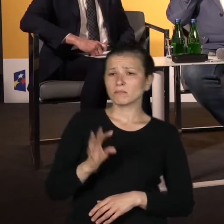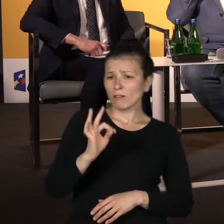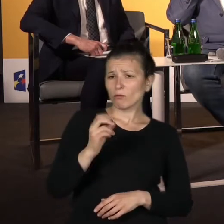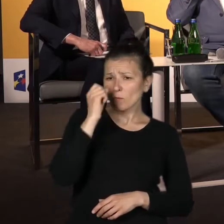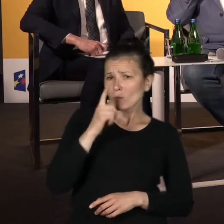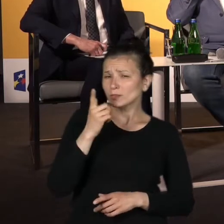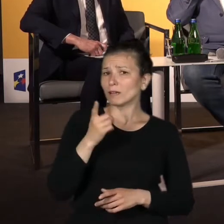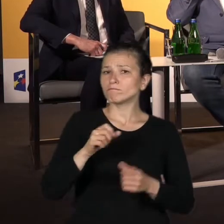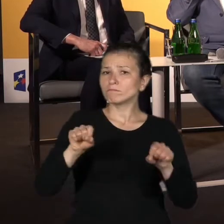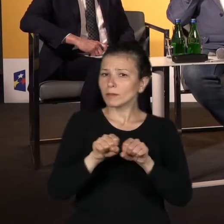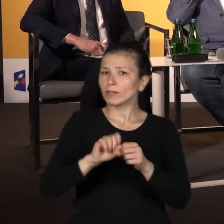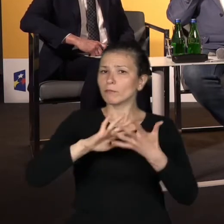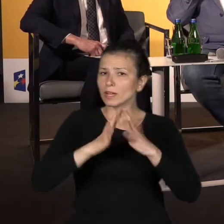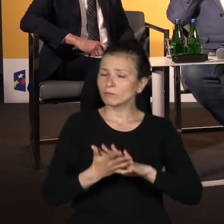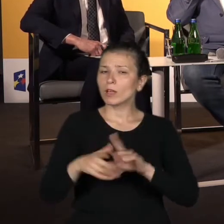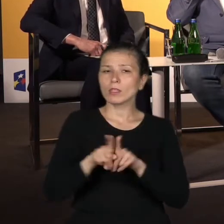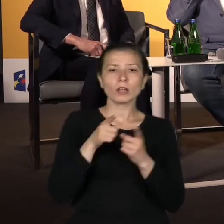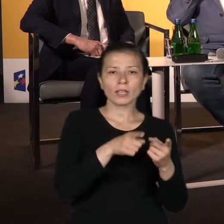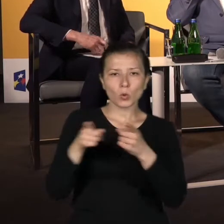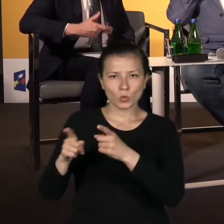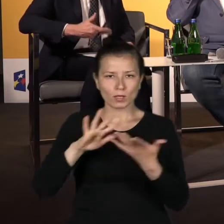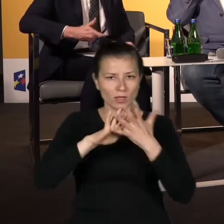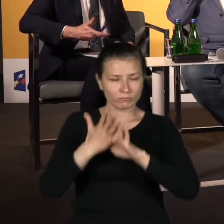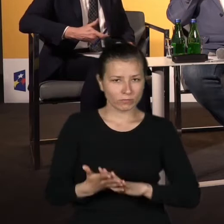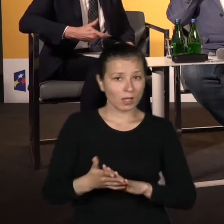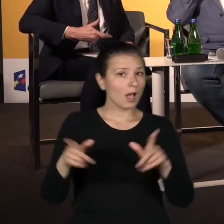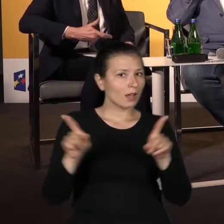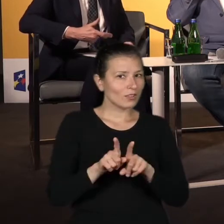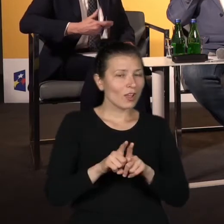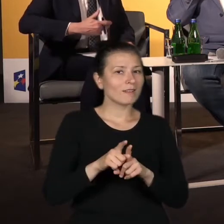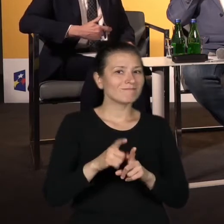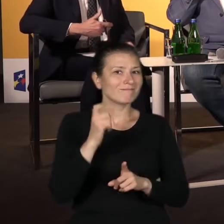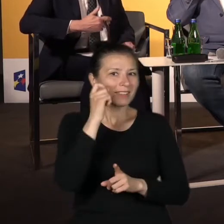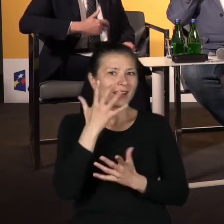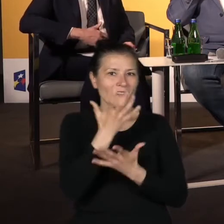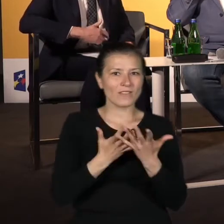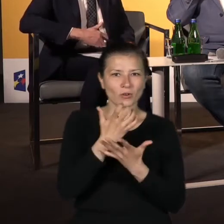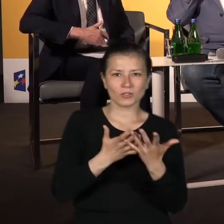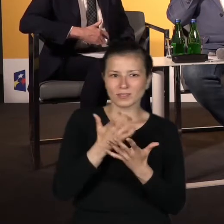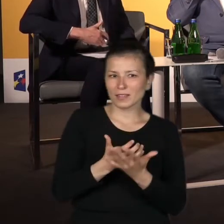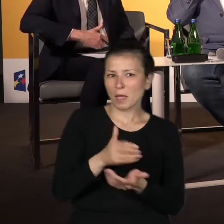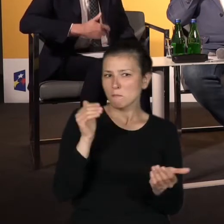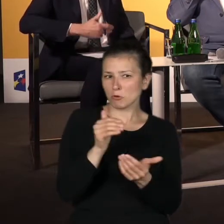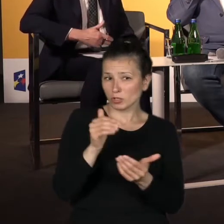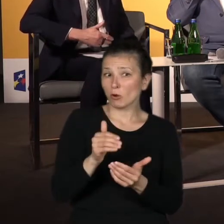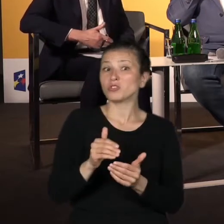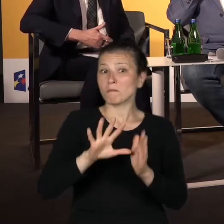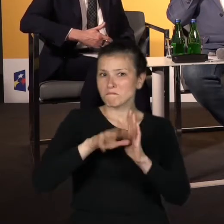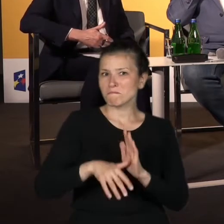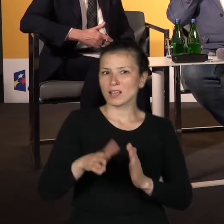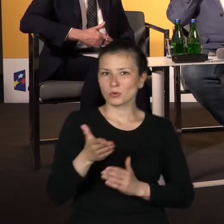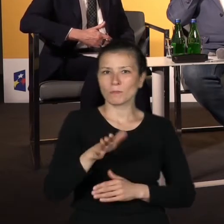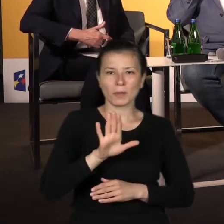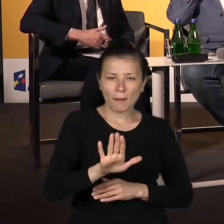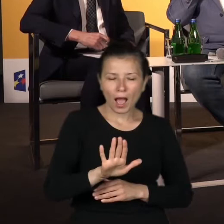na kierunki tej transformacji, ale także na inteligentne wykorzystanie potencjałów tkwiących w Rybniku i tkwiących w